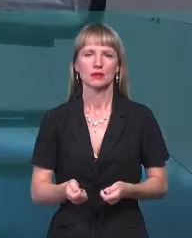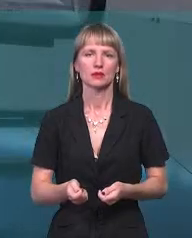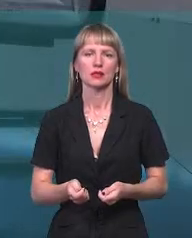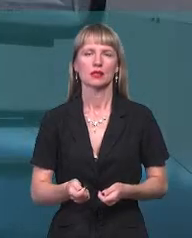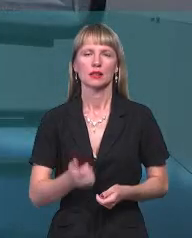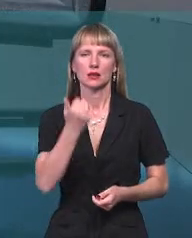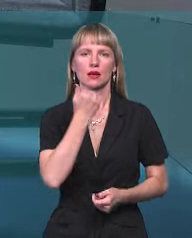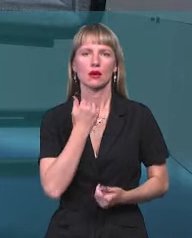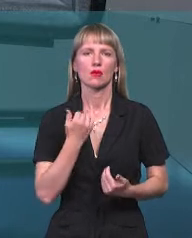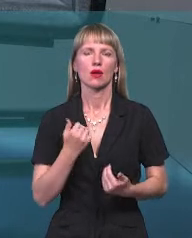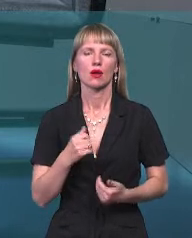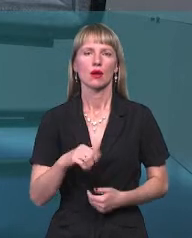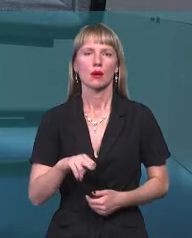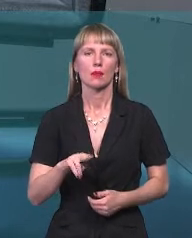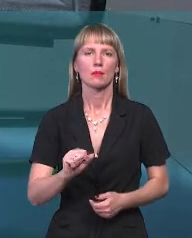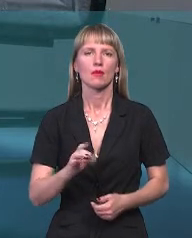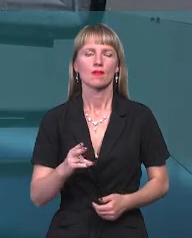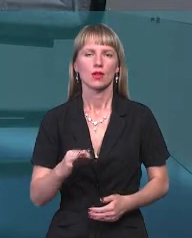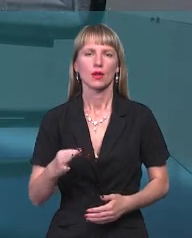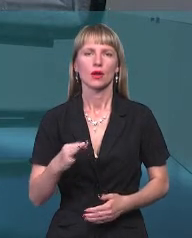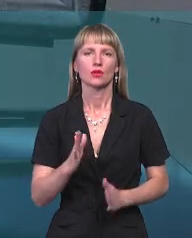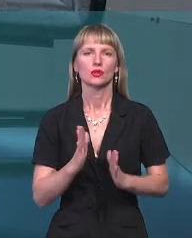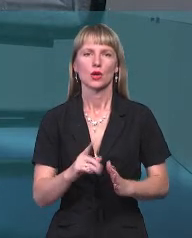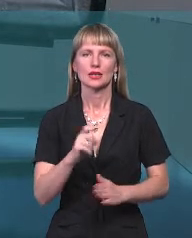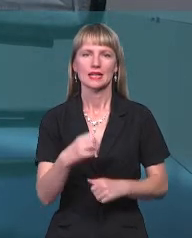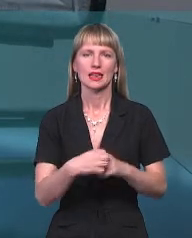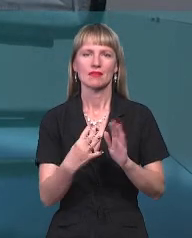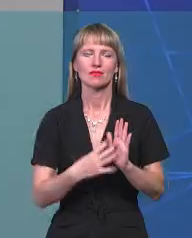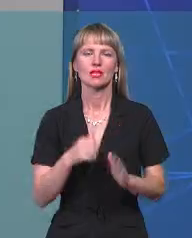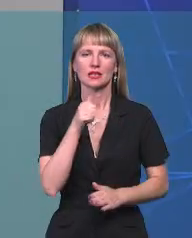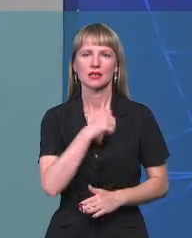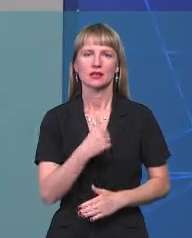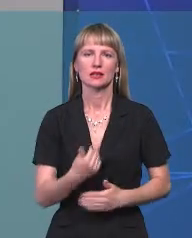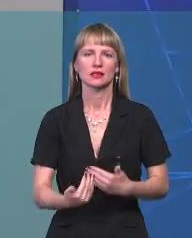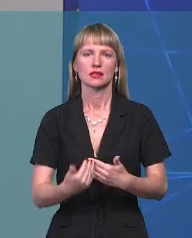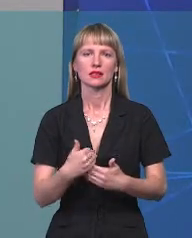Павло. Ну, тільки за 2019 рік до нас